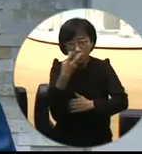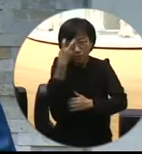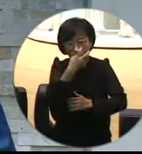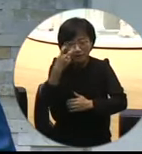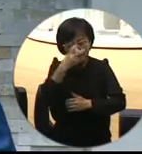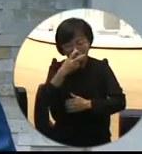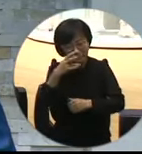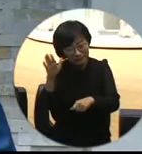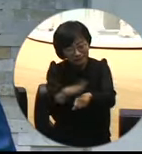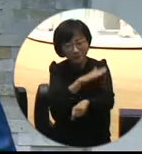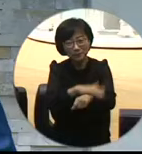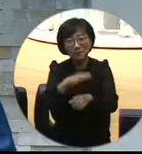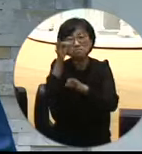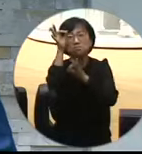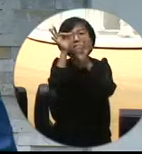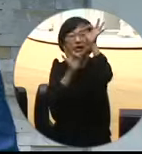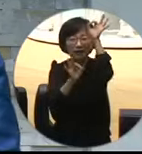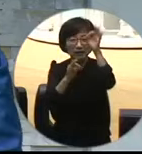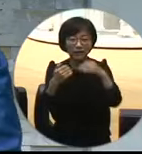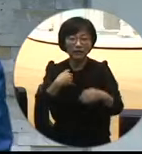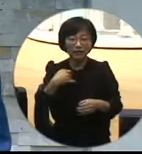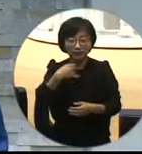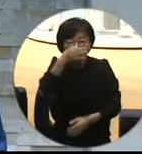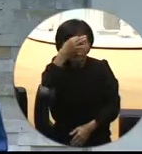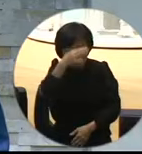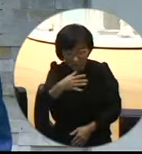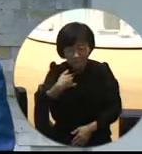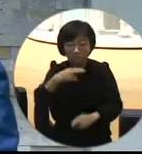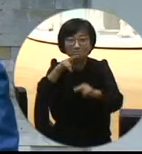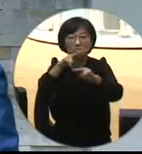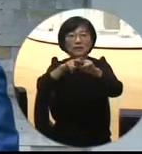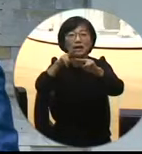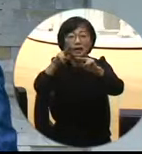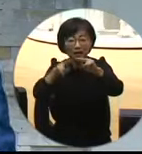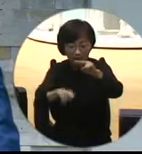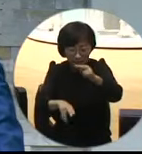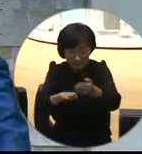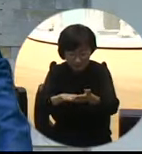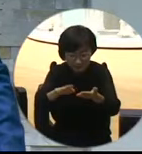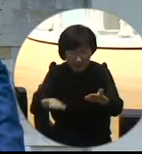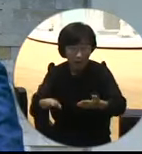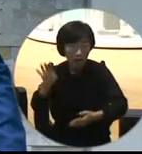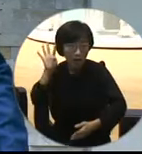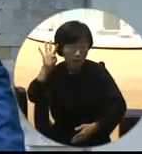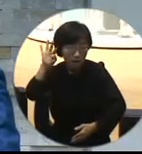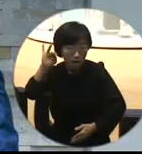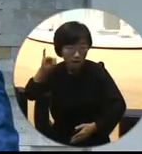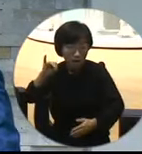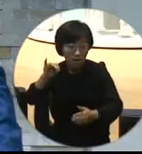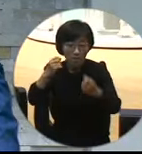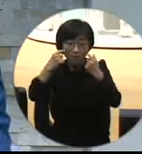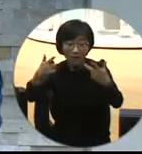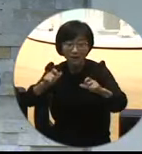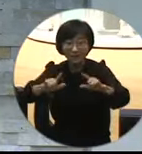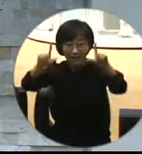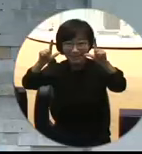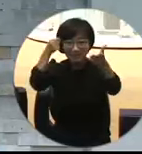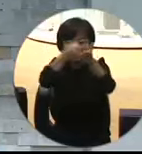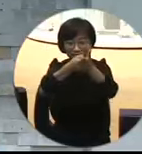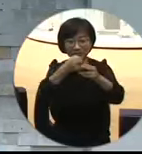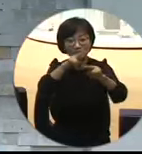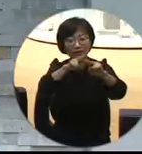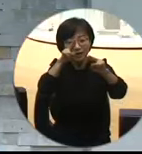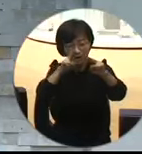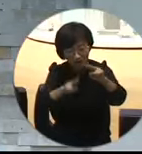때문에 내가 모든 것 책임지다 인정하고 정확히 언제쯤 물러난다 그렇게 말을